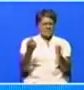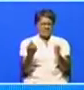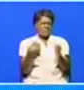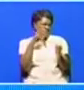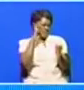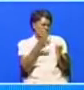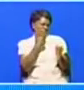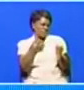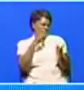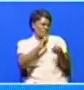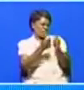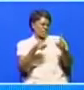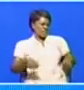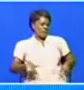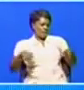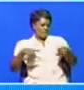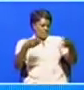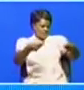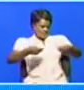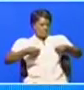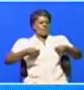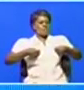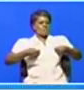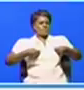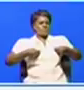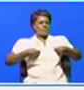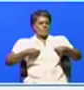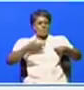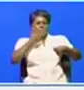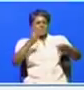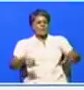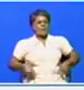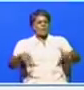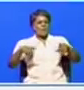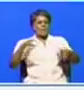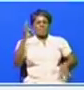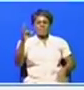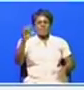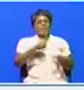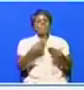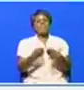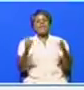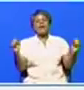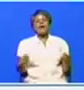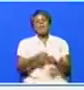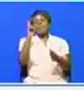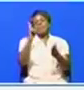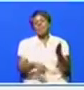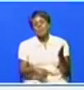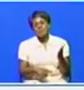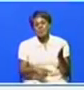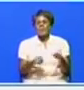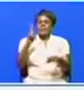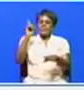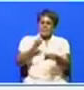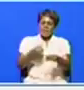Nikaona nibadilishe, nijipatie, nikuwe na maisha mazuri huko mbele. Naam. Alafu kisha? Kisha